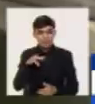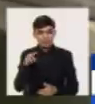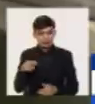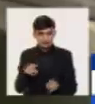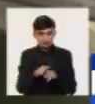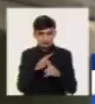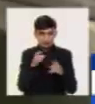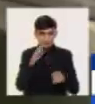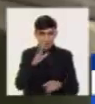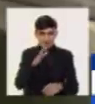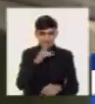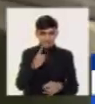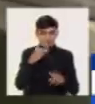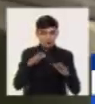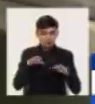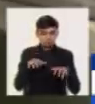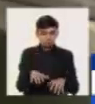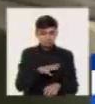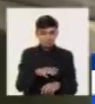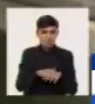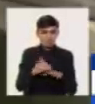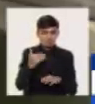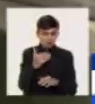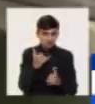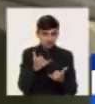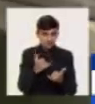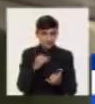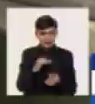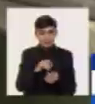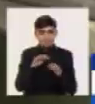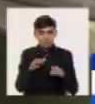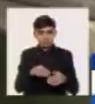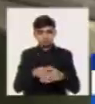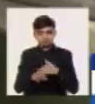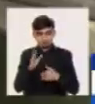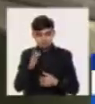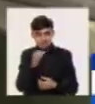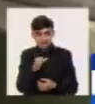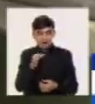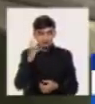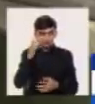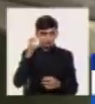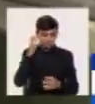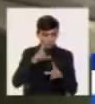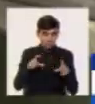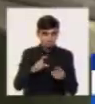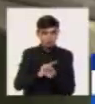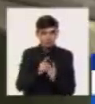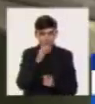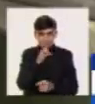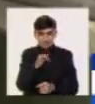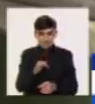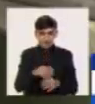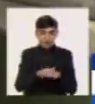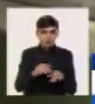жариялап болды. 5 жыл бойы бір орында отырған халық қалауларының дені енді орнын босатады. Ал саясаткерлер жүйе толық өзгермей, елдегі